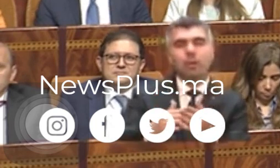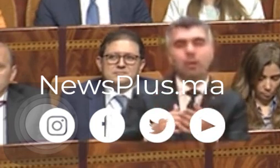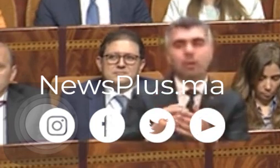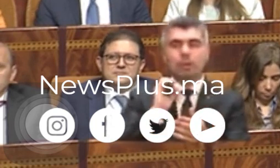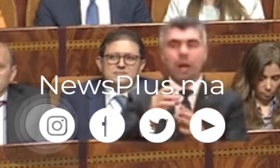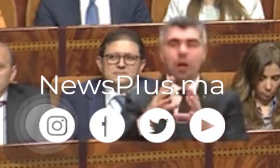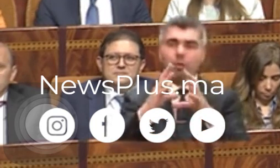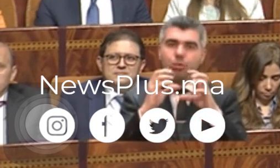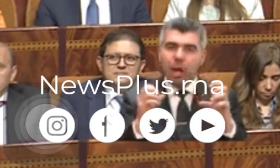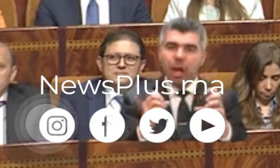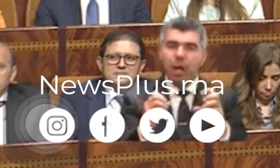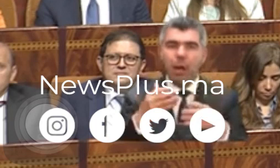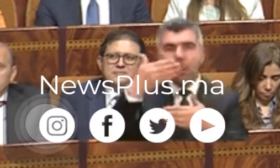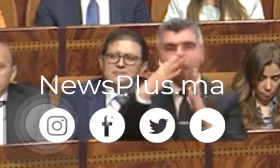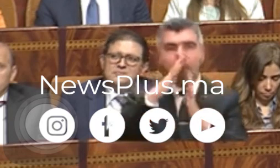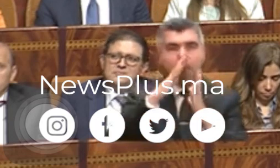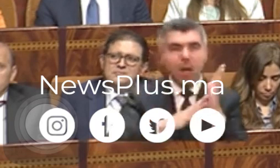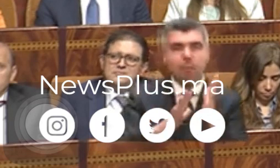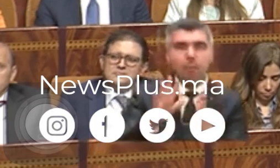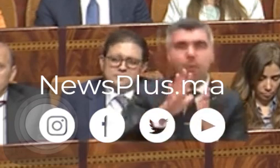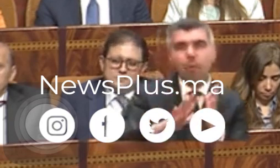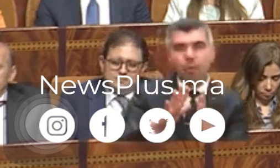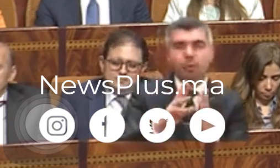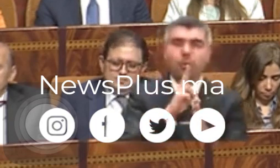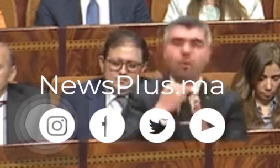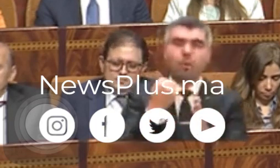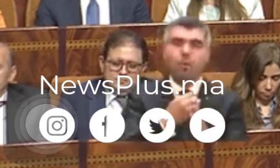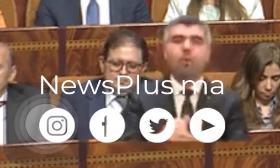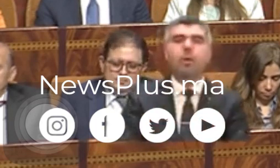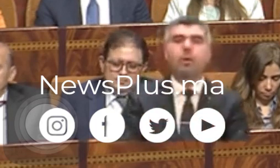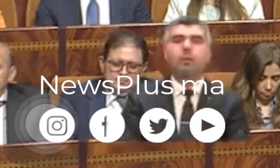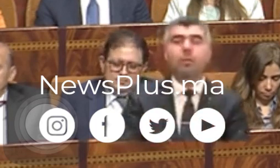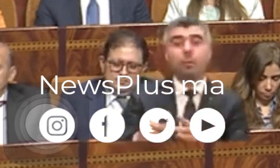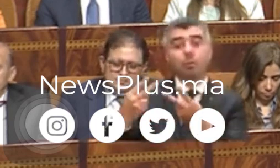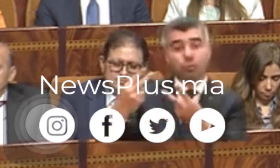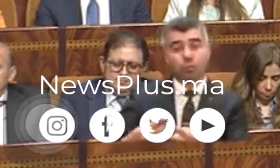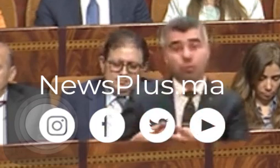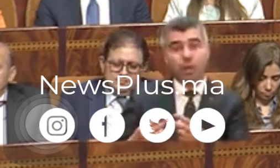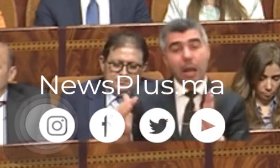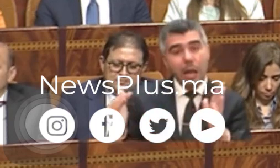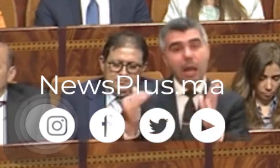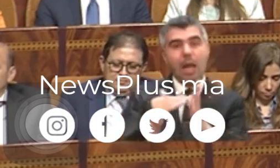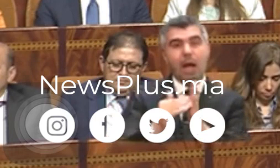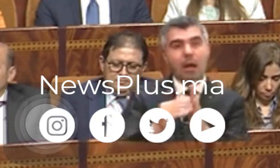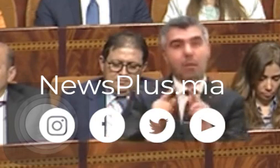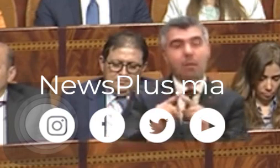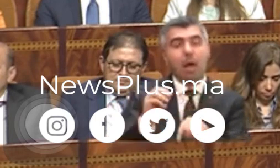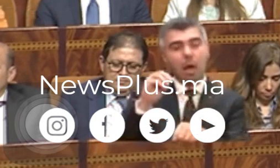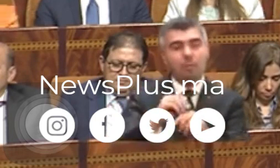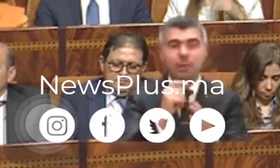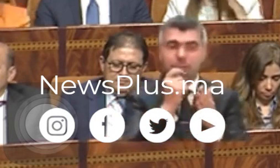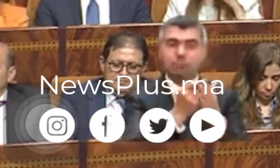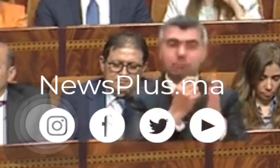الكثير وشرح للمغاربة وشرح لنا المواقف ديال الحكومة، وبالتالي نجيو حتى لآخر جلسة باش نسجلوا بعض